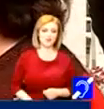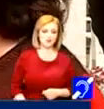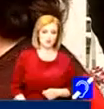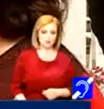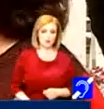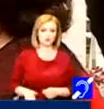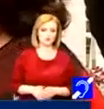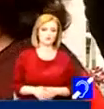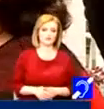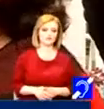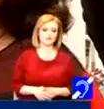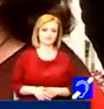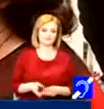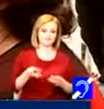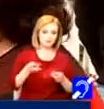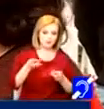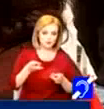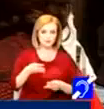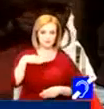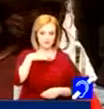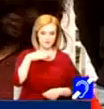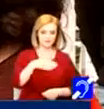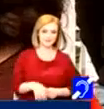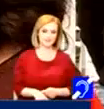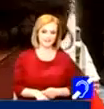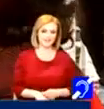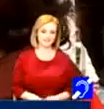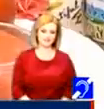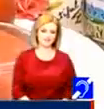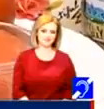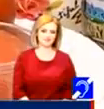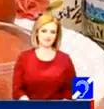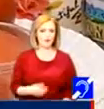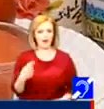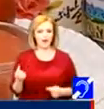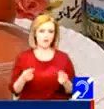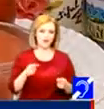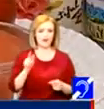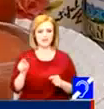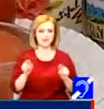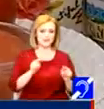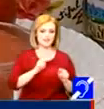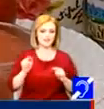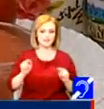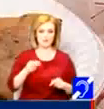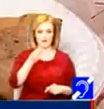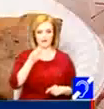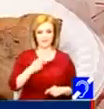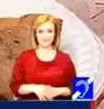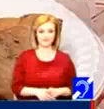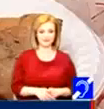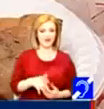asta șolduri făcute în rolă și Și măsline și ne-a dat Dumnezeu și apă, da. Cozonac